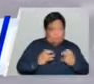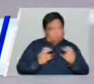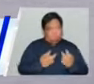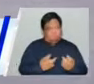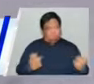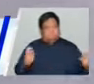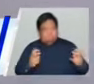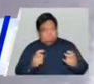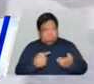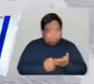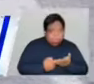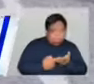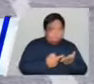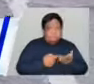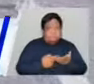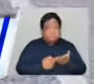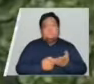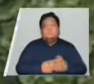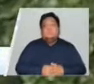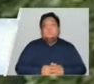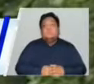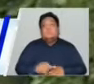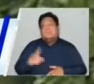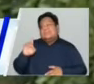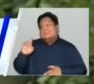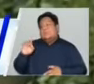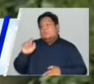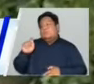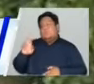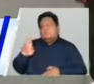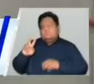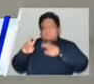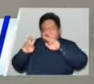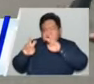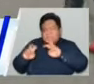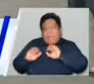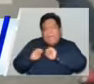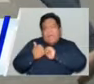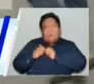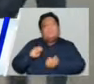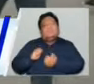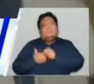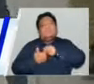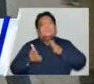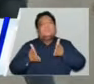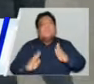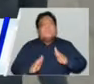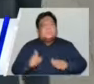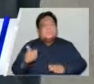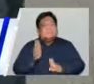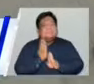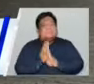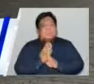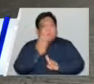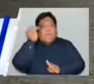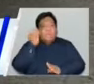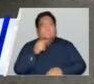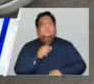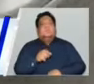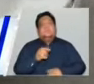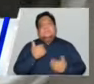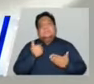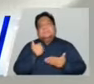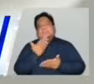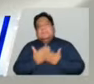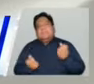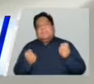Ang DOTR naman pinag-aaralan ng ilang pagbabago sa EDSA busway, lalo tila nagiging takaw pasaway ito sa mga gustong tumakas sa traffic sa